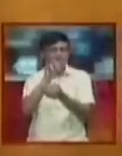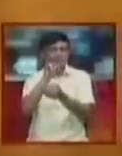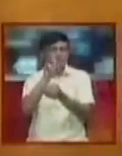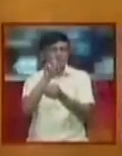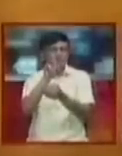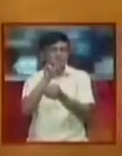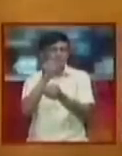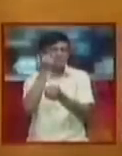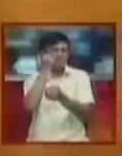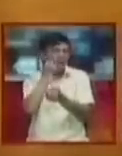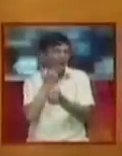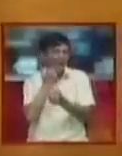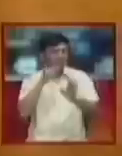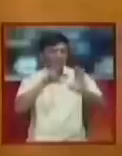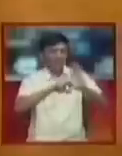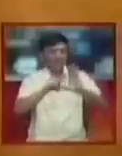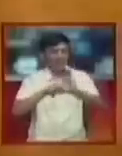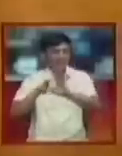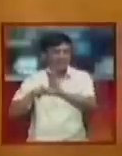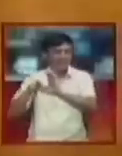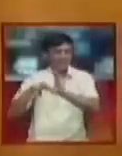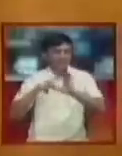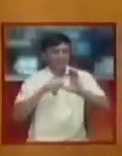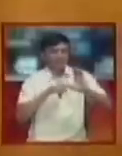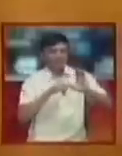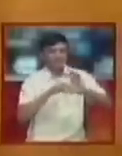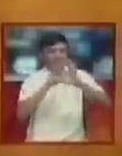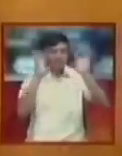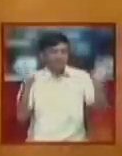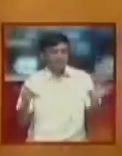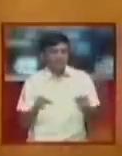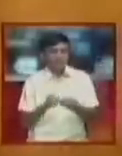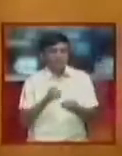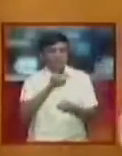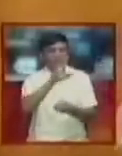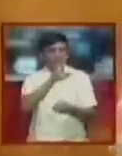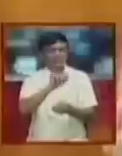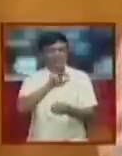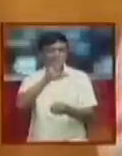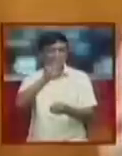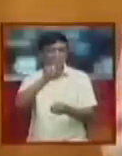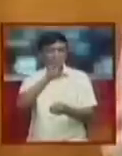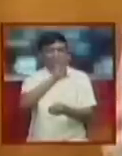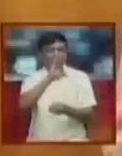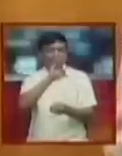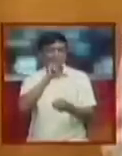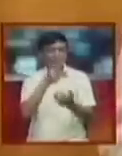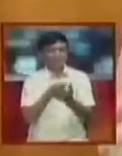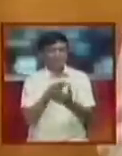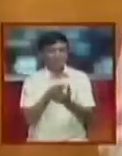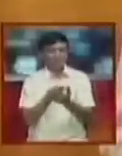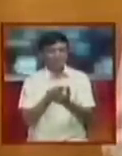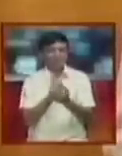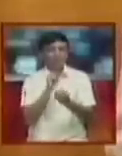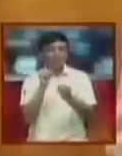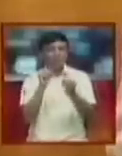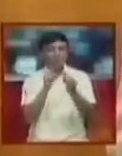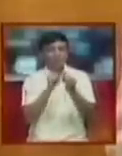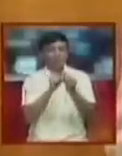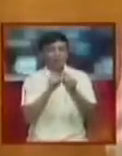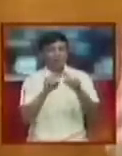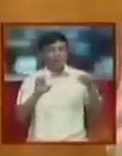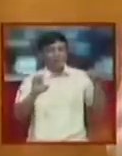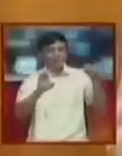2,573,212 na backlog sa mga upuan na nagkakahalaga naman ng 2.31 billion pesos. Nang dumating tayo,